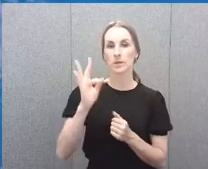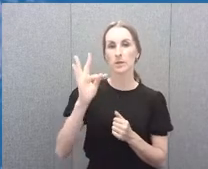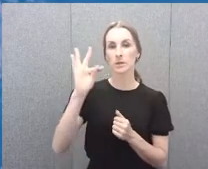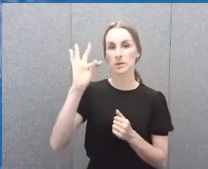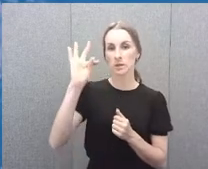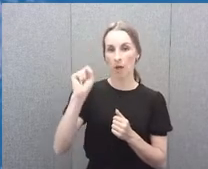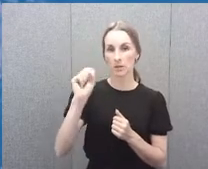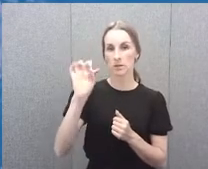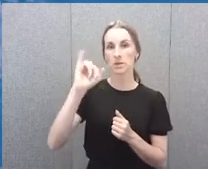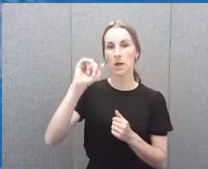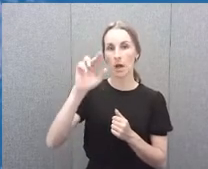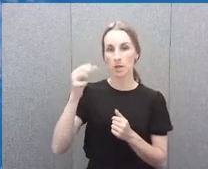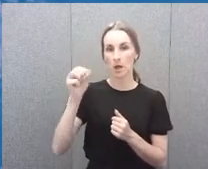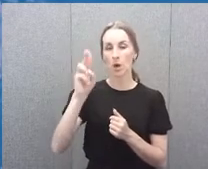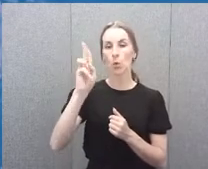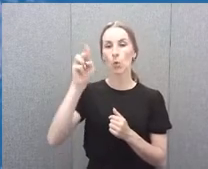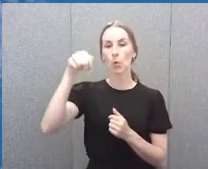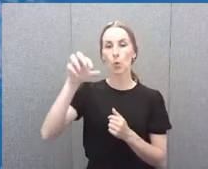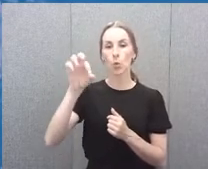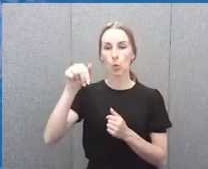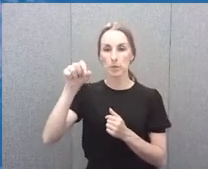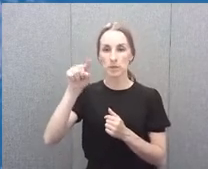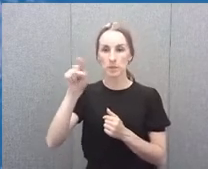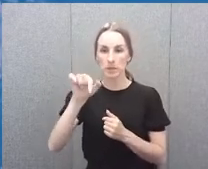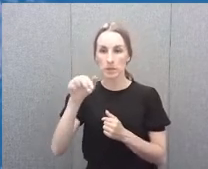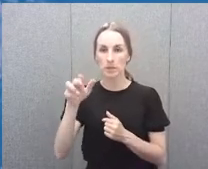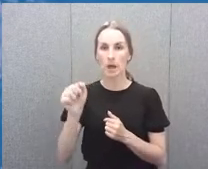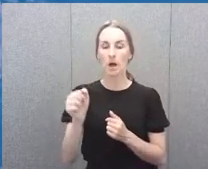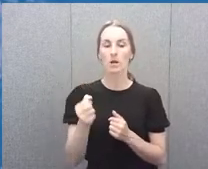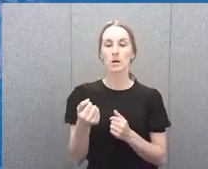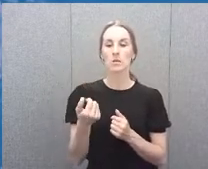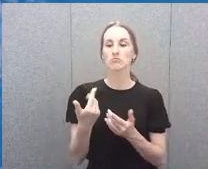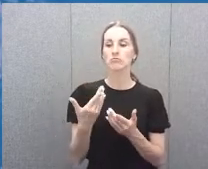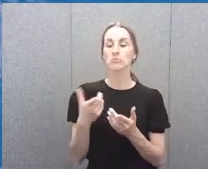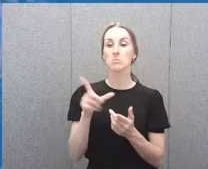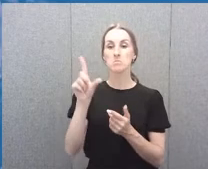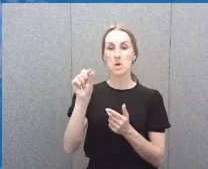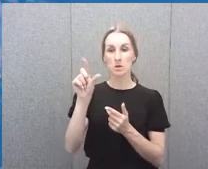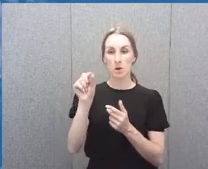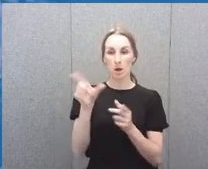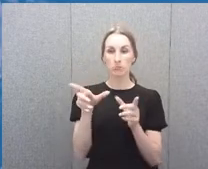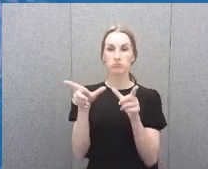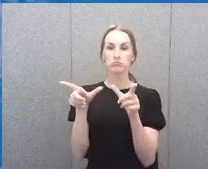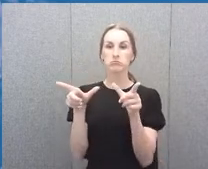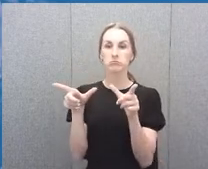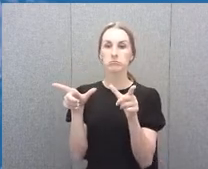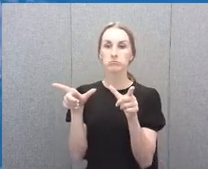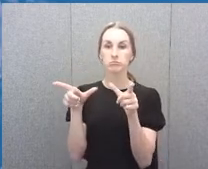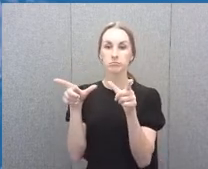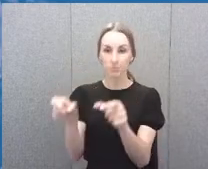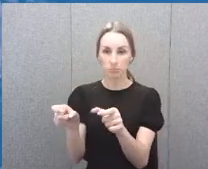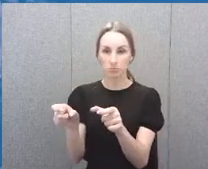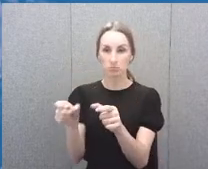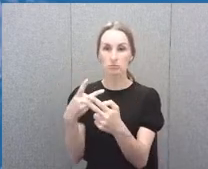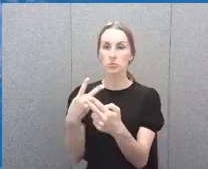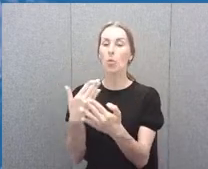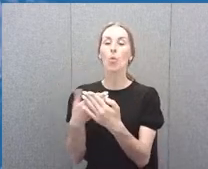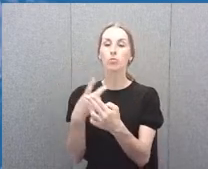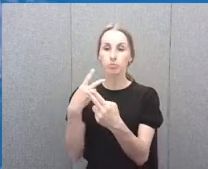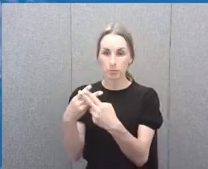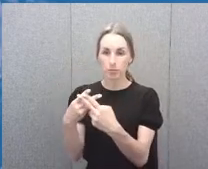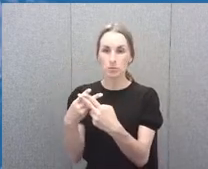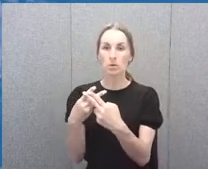28 июня, в понедельник. Мы не знаем, за что, как, почему. Сейчас посыл таков, что она, наверное, будет в